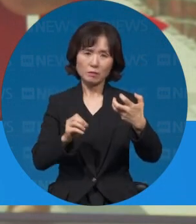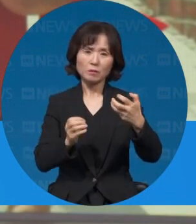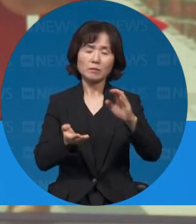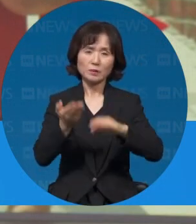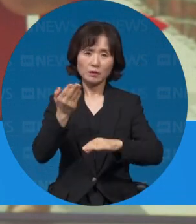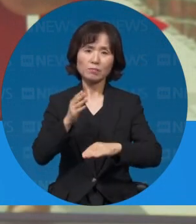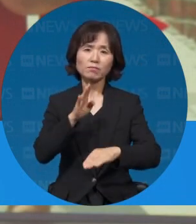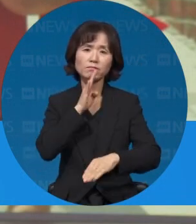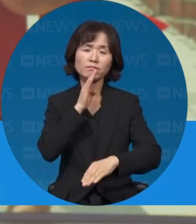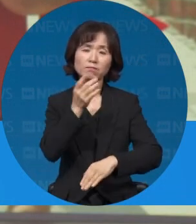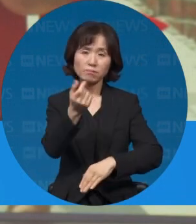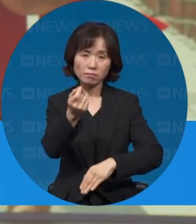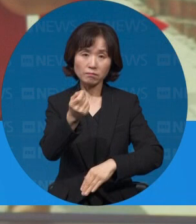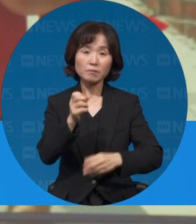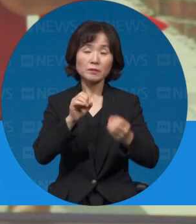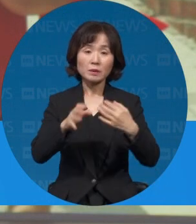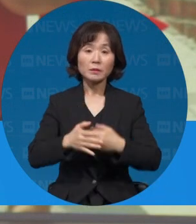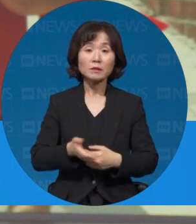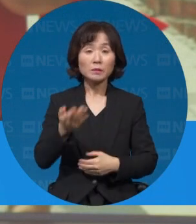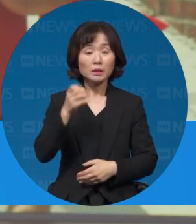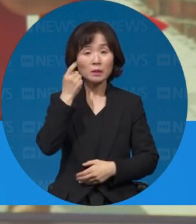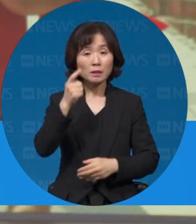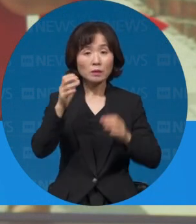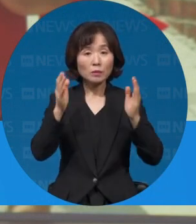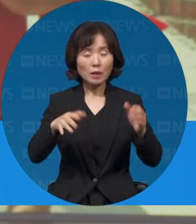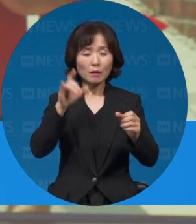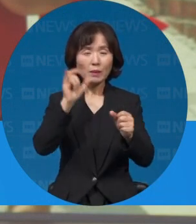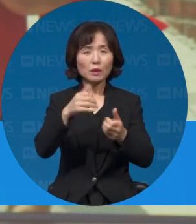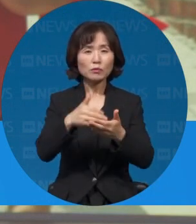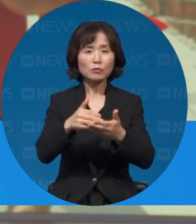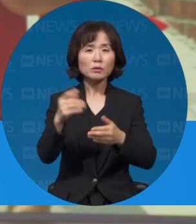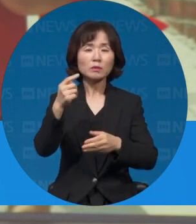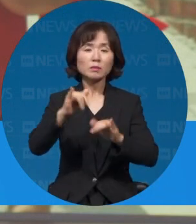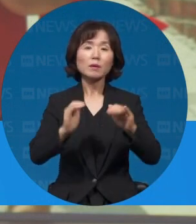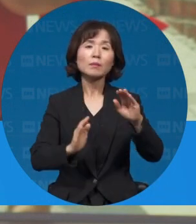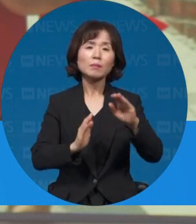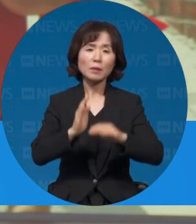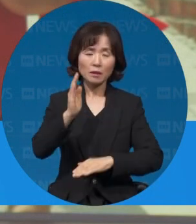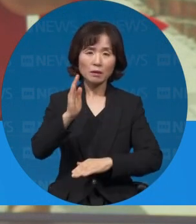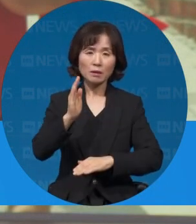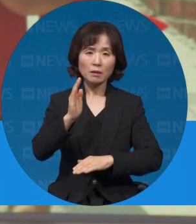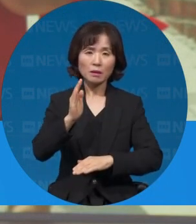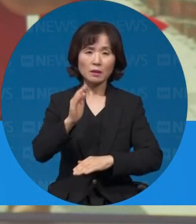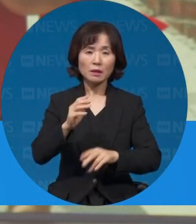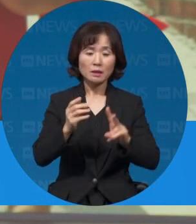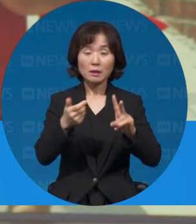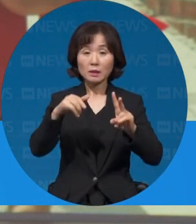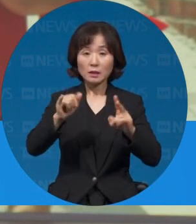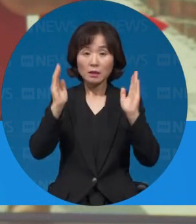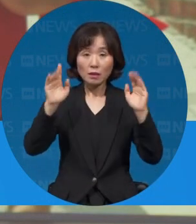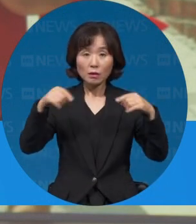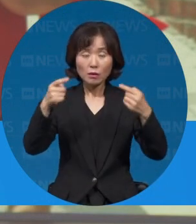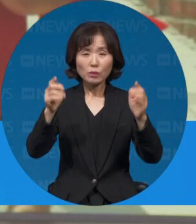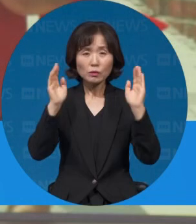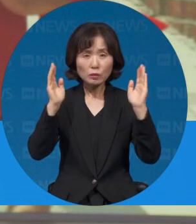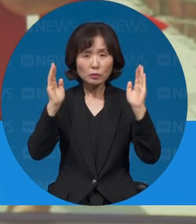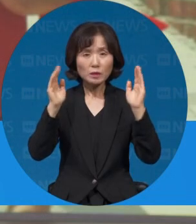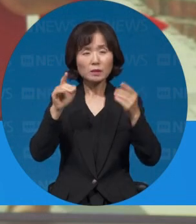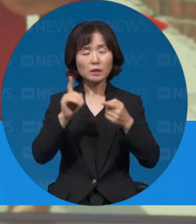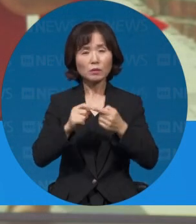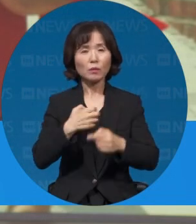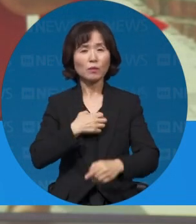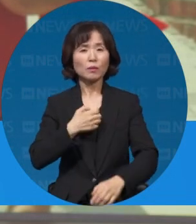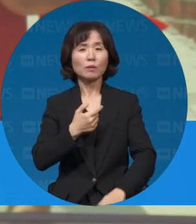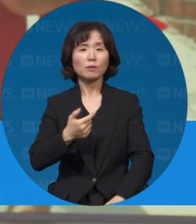답했습니다 하지만 한달째 확진 자수가 내 자리 수를 기록하면서 2학기 전면 등 교회에도 빨간 불이 켜져